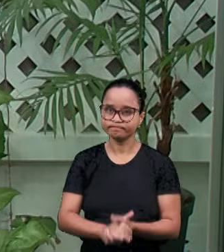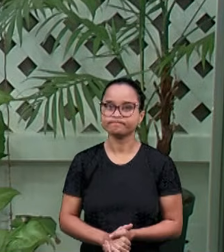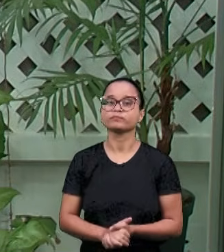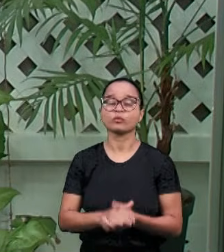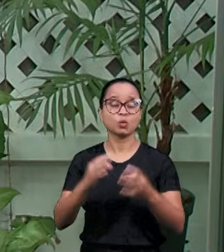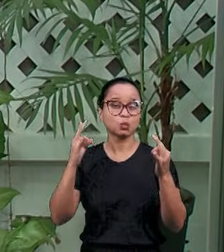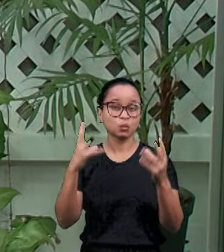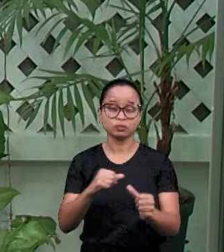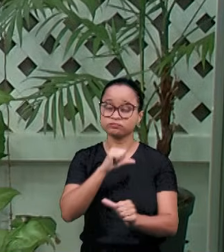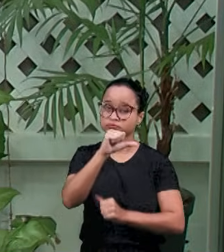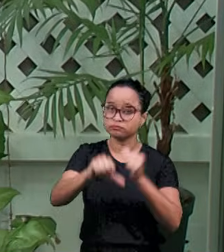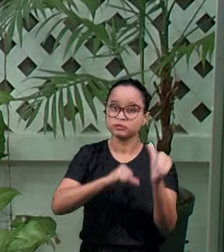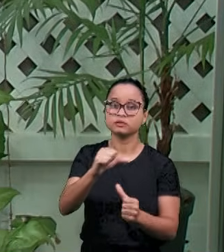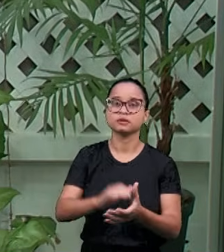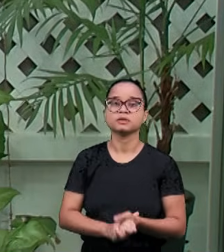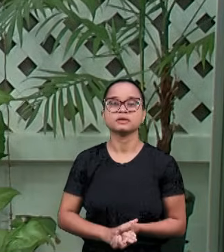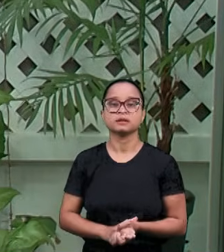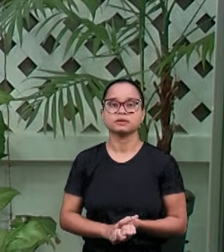Il dit,